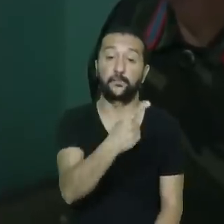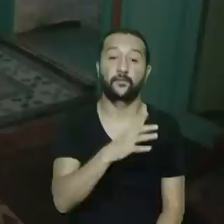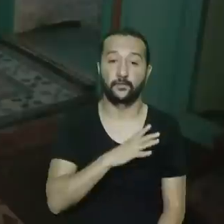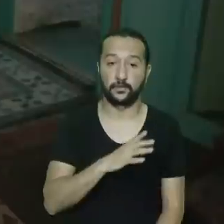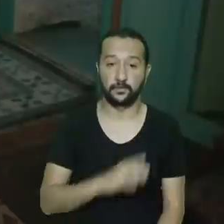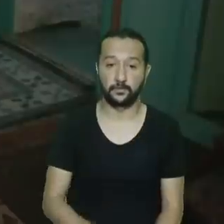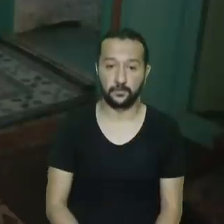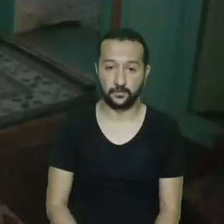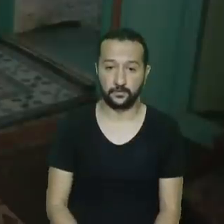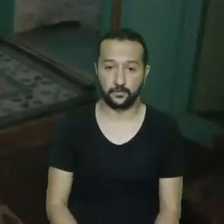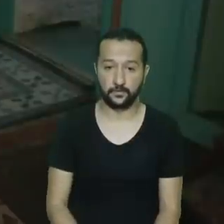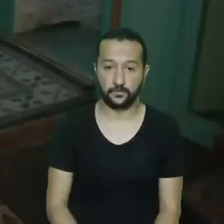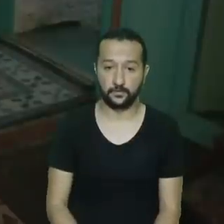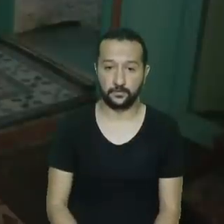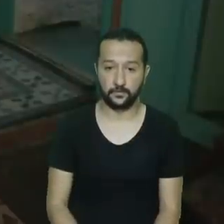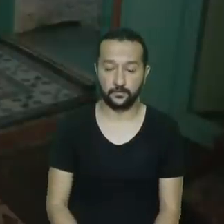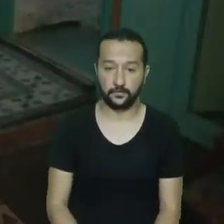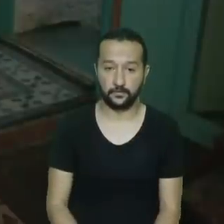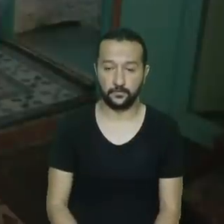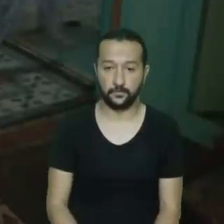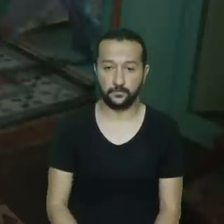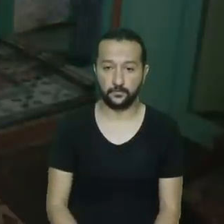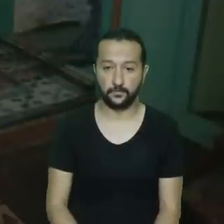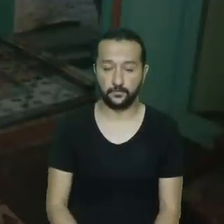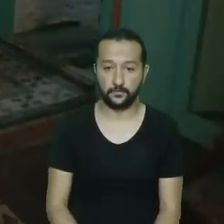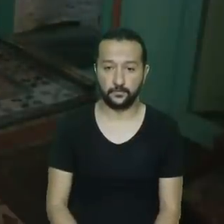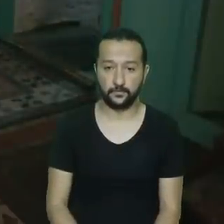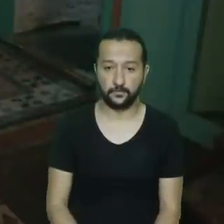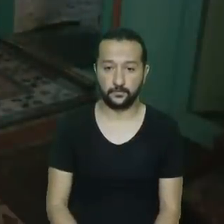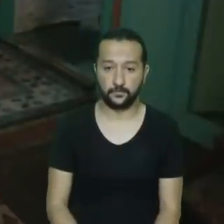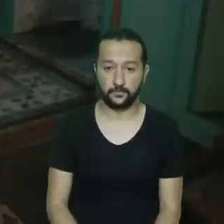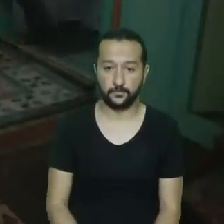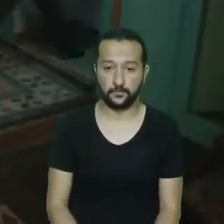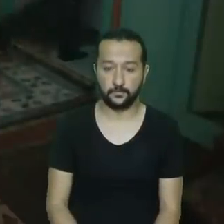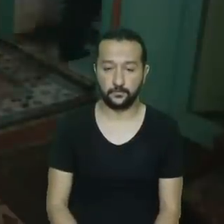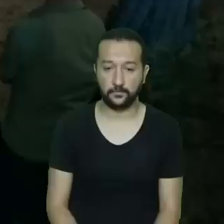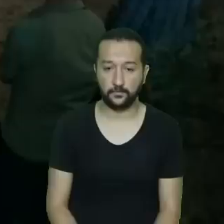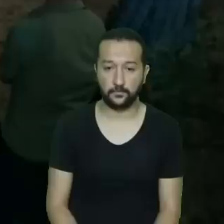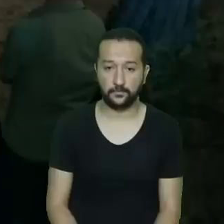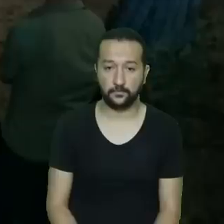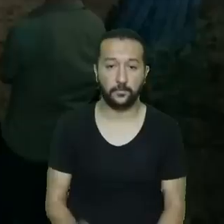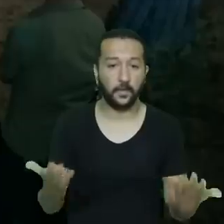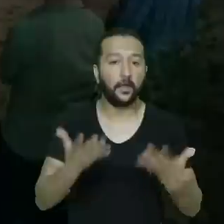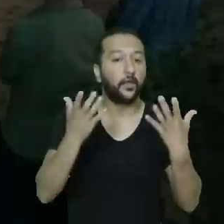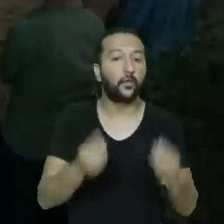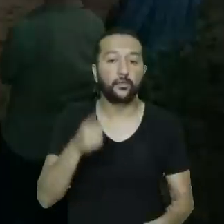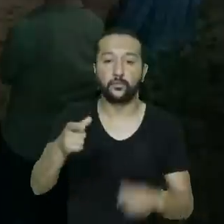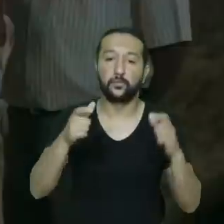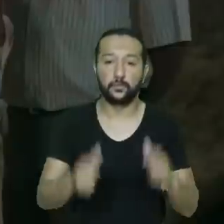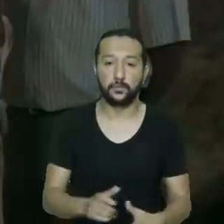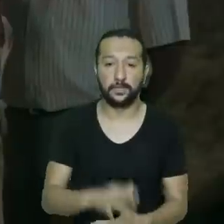var. Bardağı kenara bırakıp seyirterek aşağıya indi. Komutan da peşinde. Ne olmuş